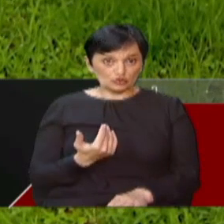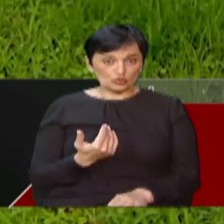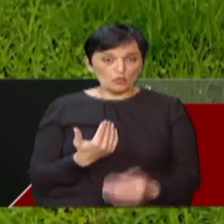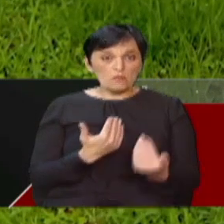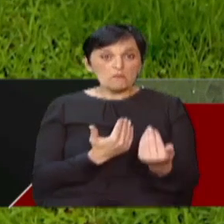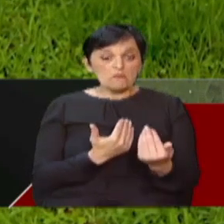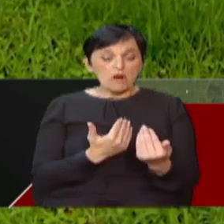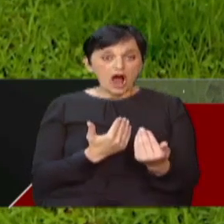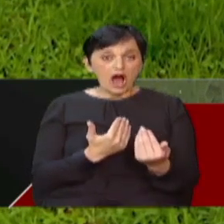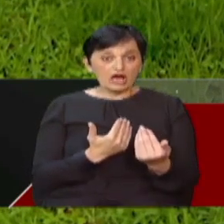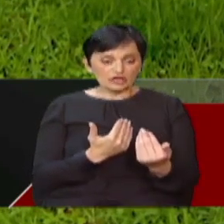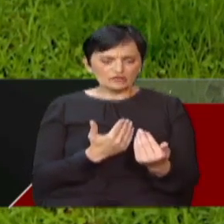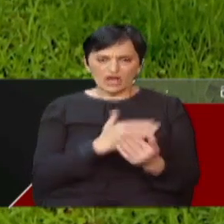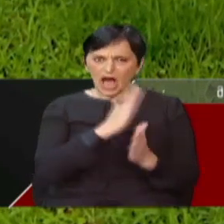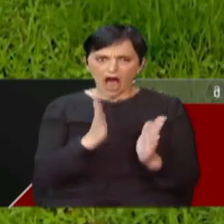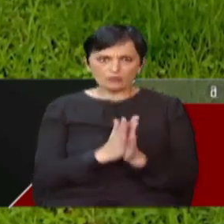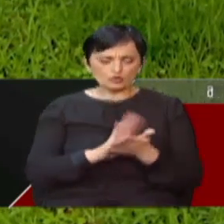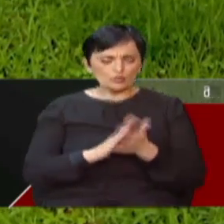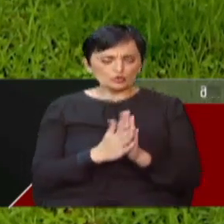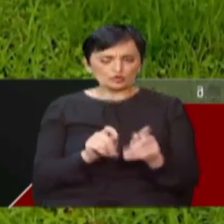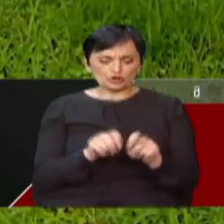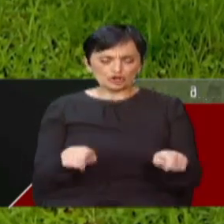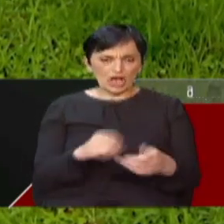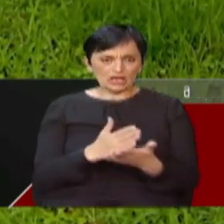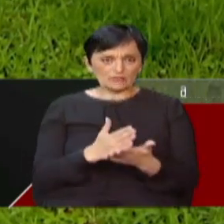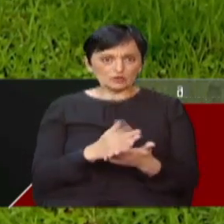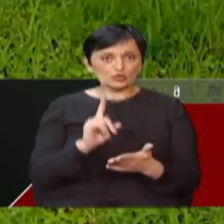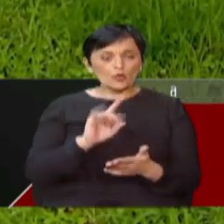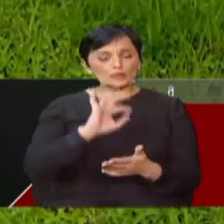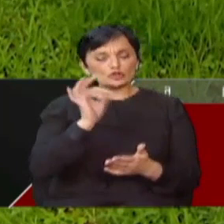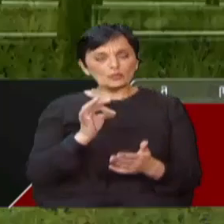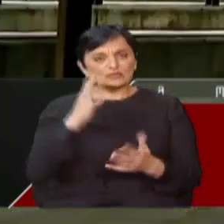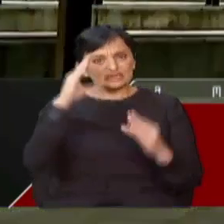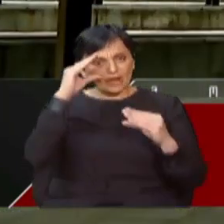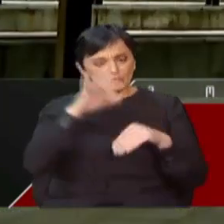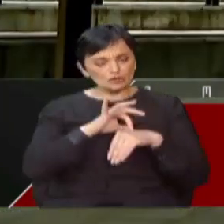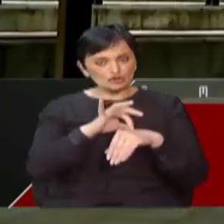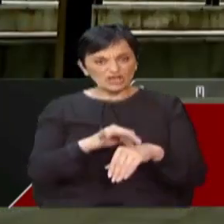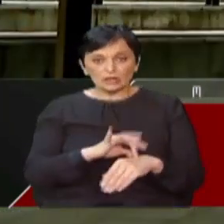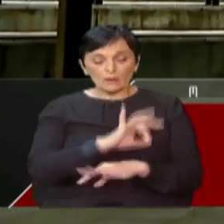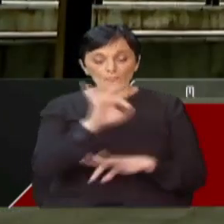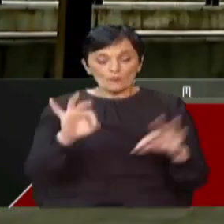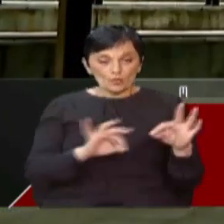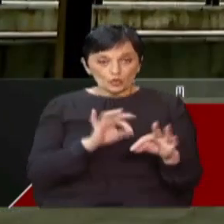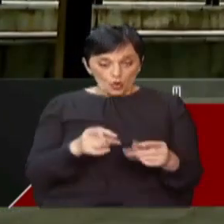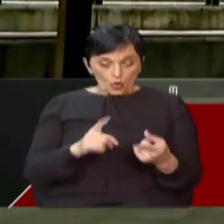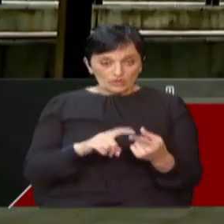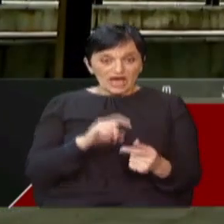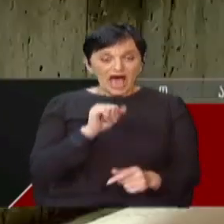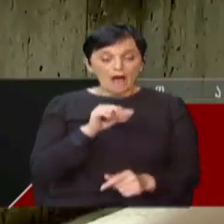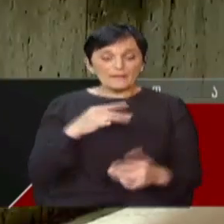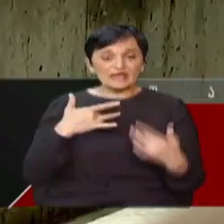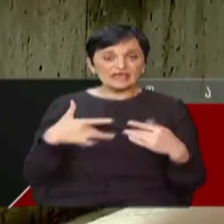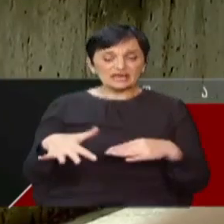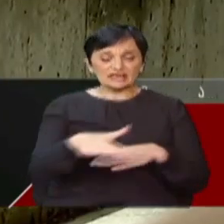mati sakari absoluturi pirobebi shekvnili ro shemokhmedebiti sagamoebi chaataron. Proiectul Sparglepsi, amfiteatris